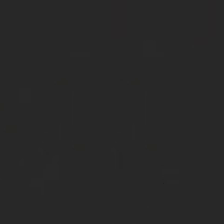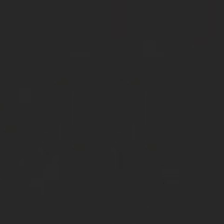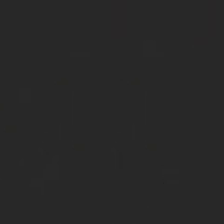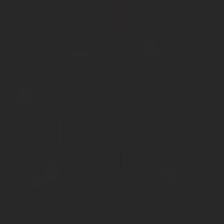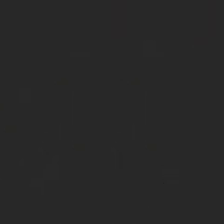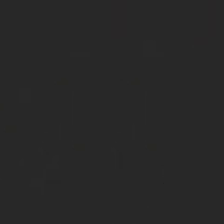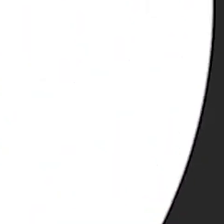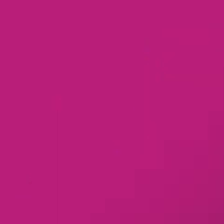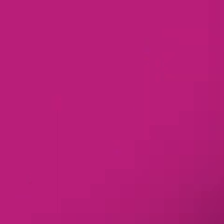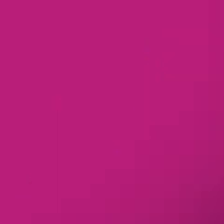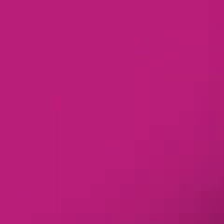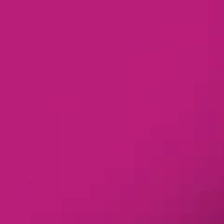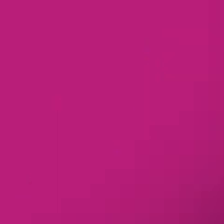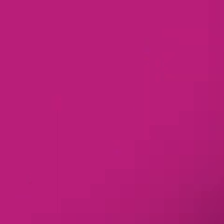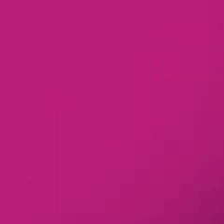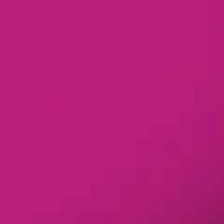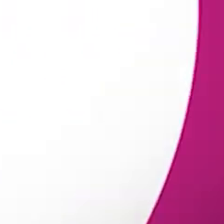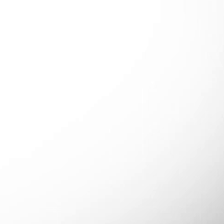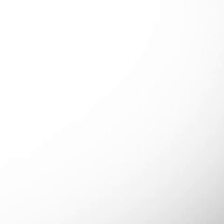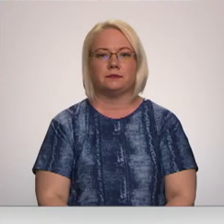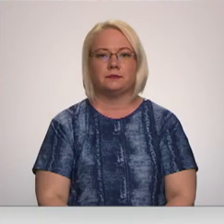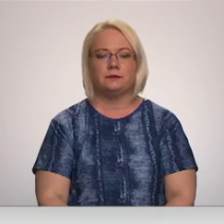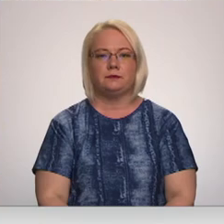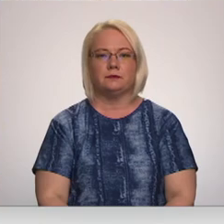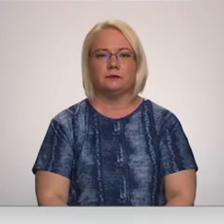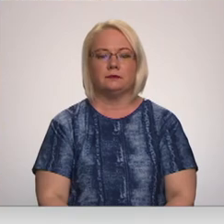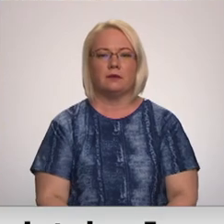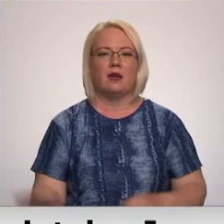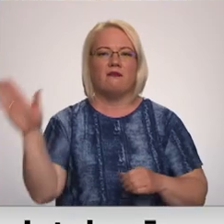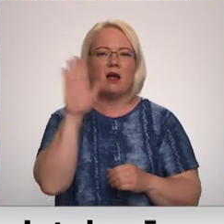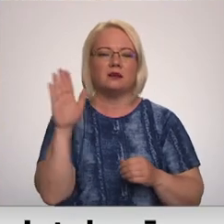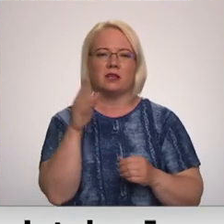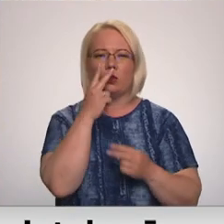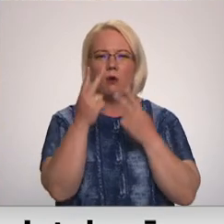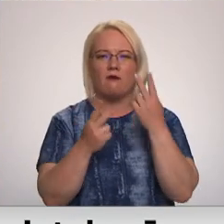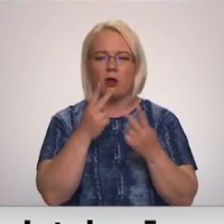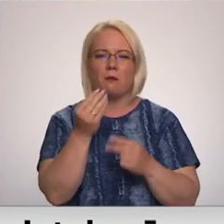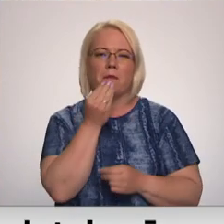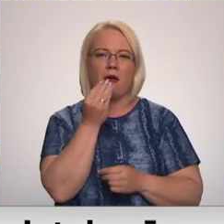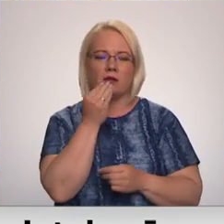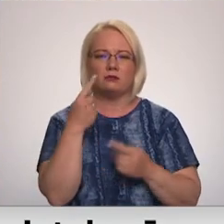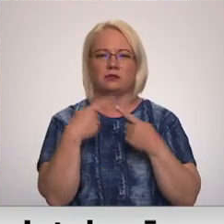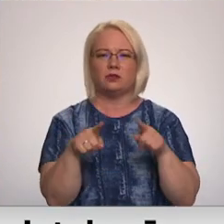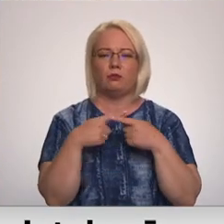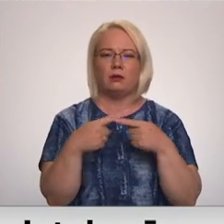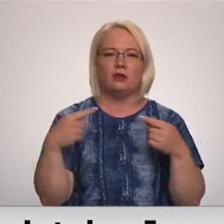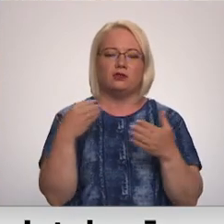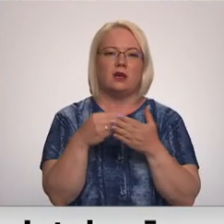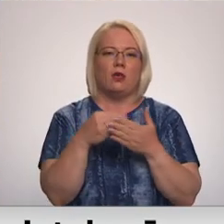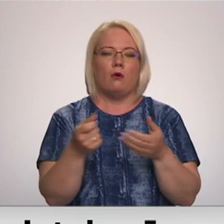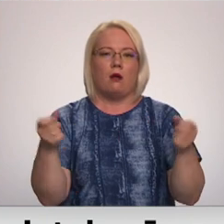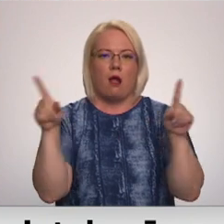Re! Viss ēters ir te! Valstī novērojamais pārtikas un citu preču cenu